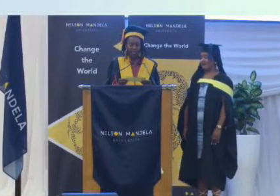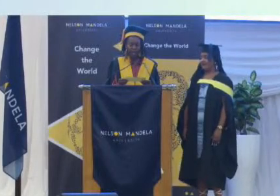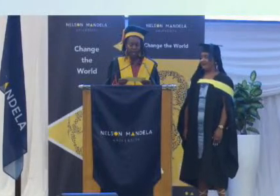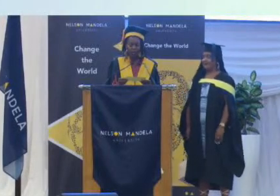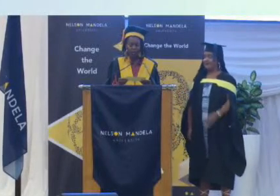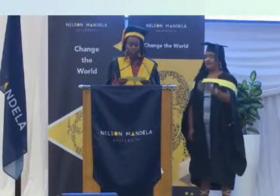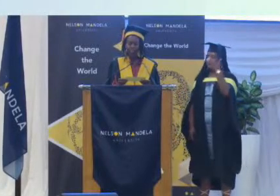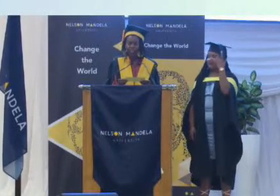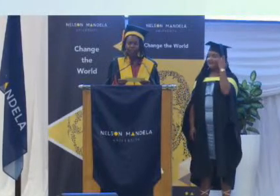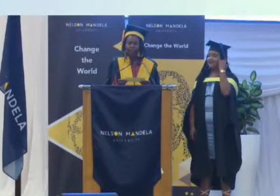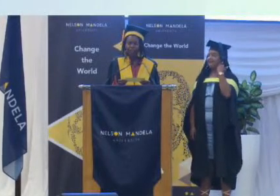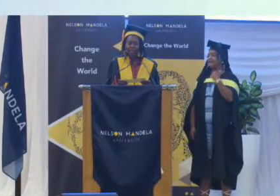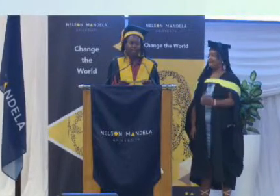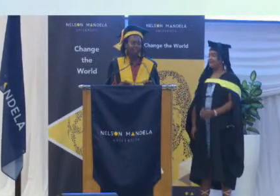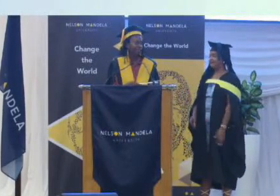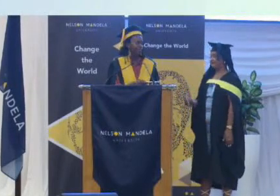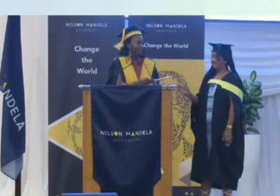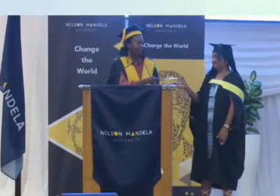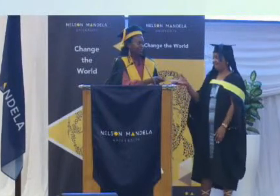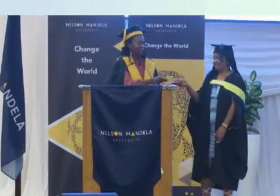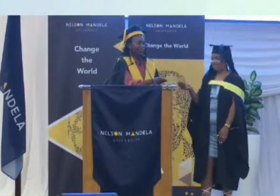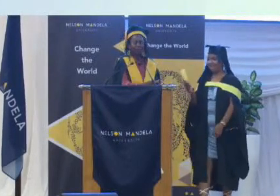Amberly Alrodine Mayer.